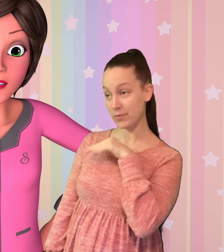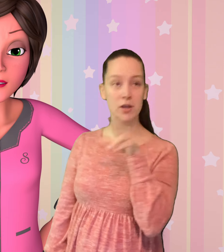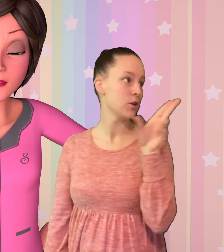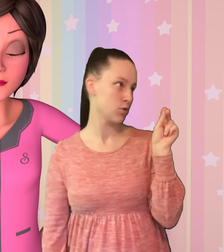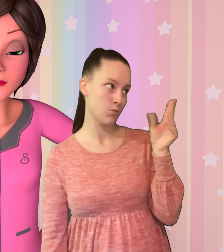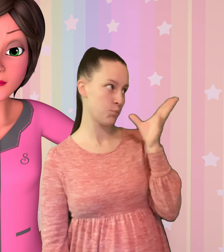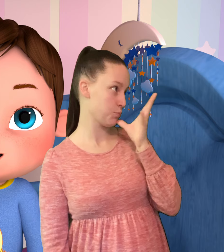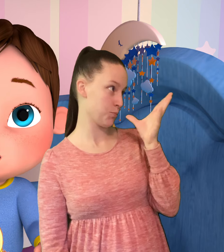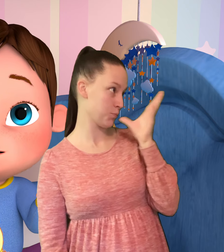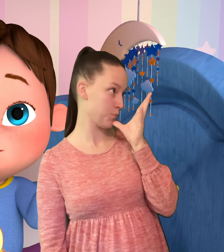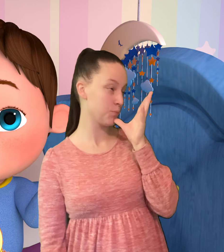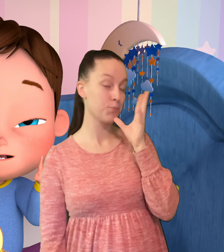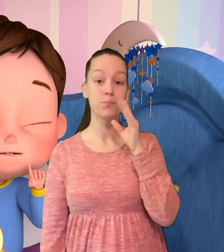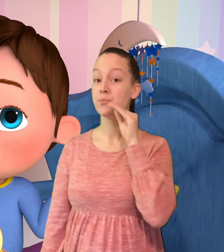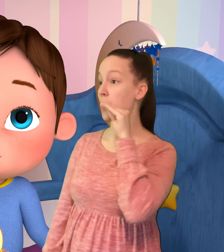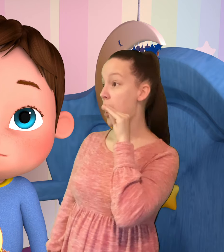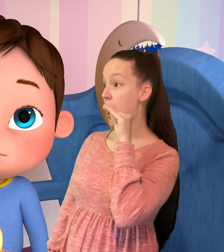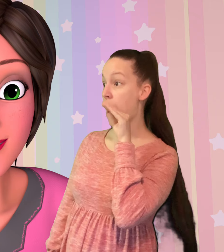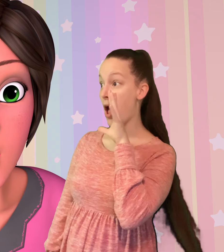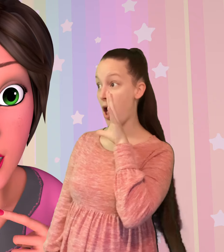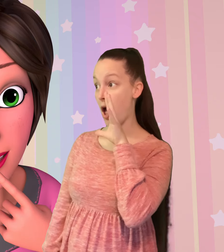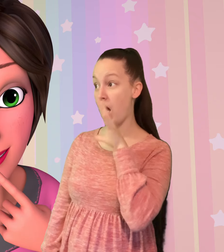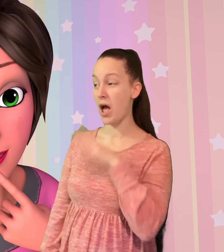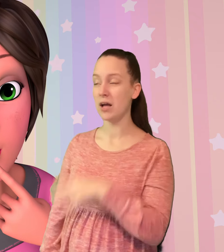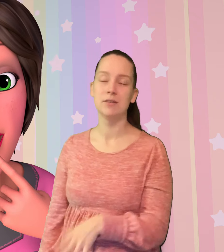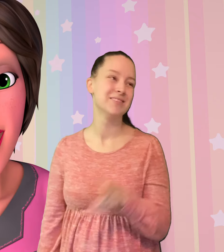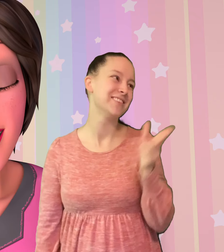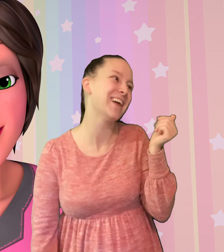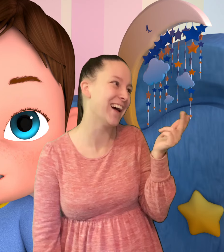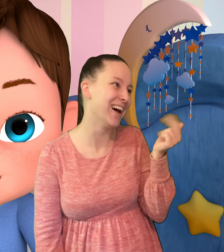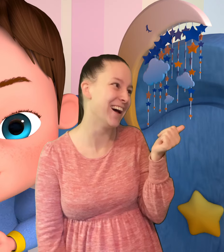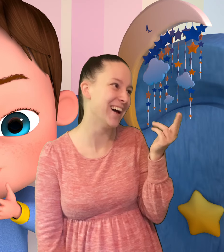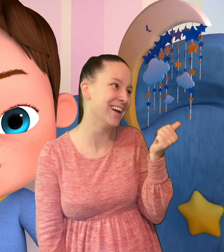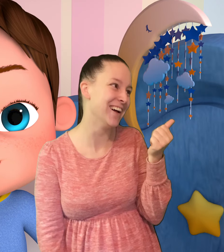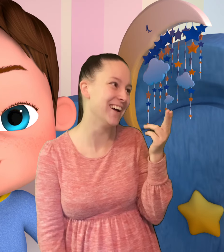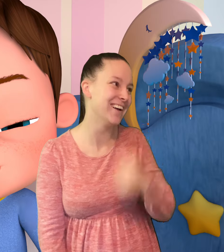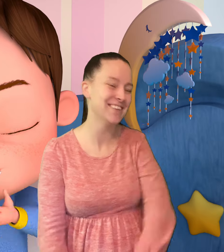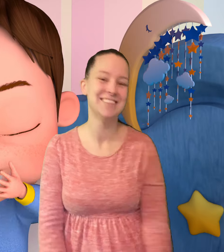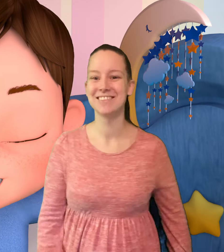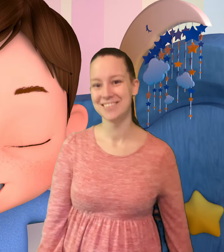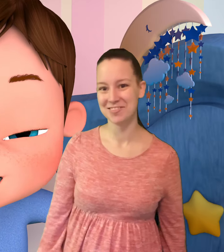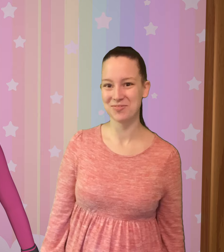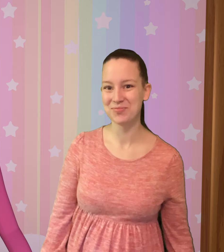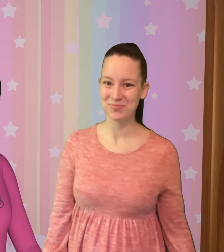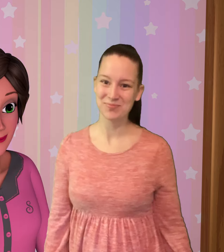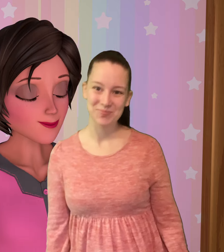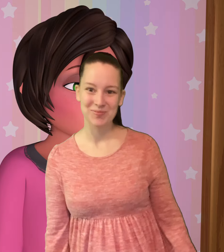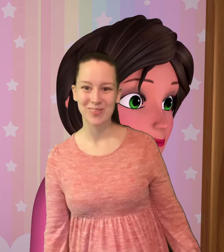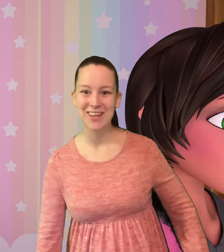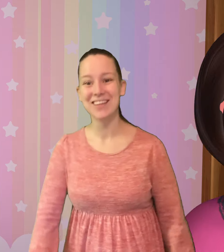嘘ついてる家ママお開けてははは